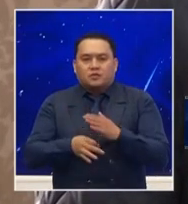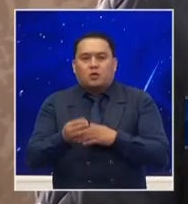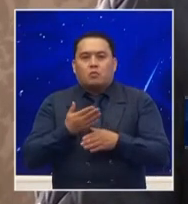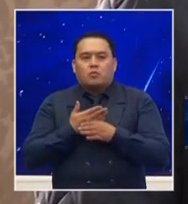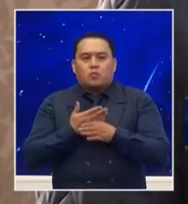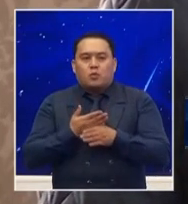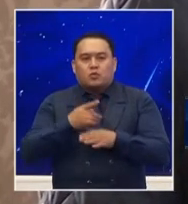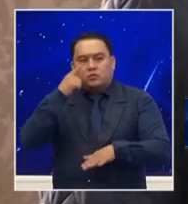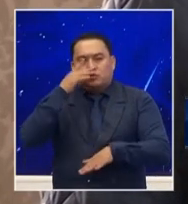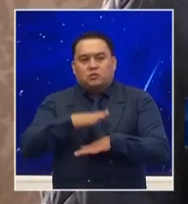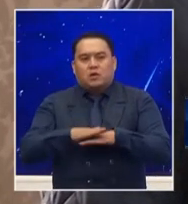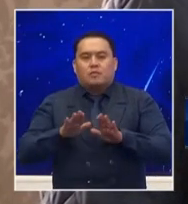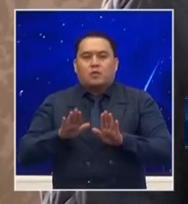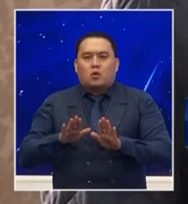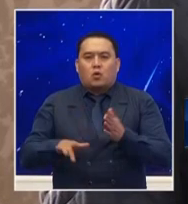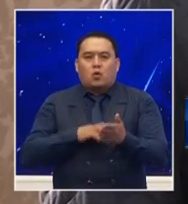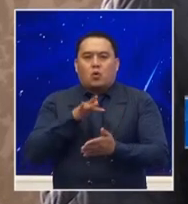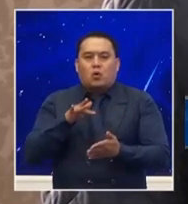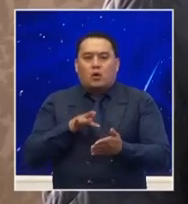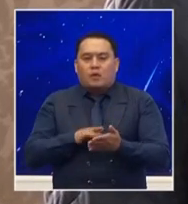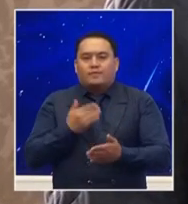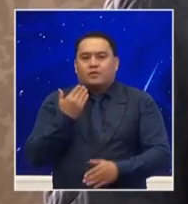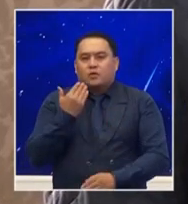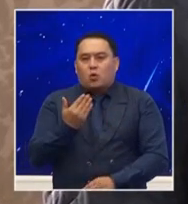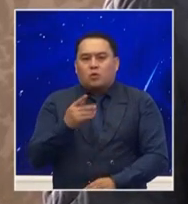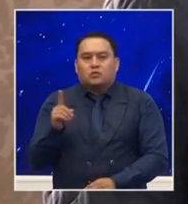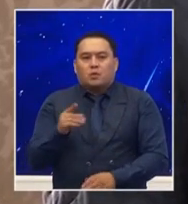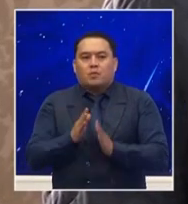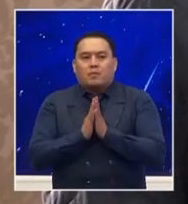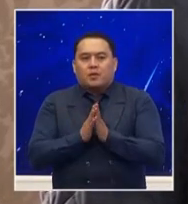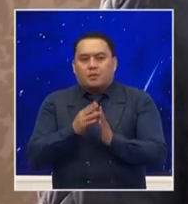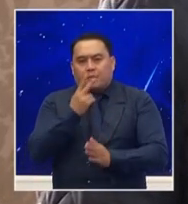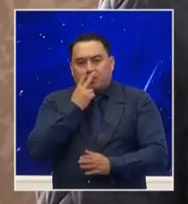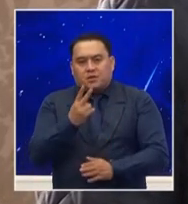зам акима города Талдыкурган Сәуле Аманбаевна. Она попросила